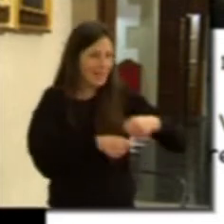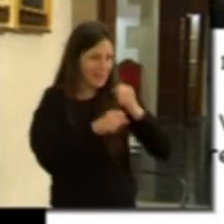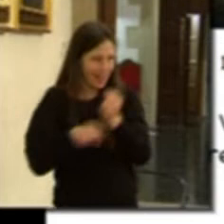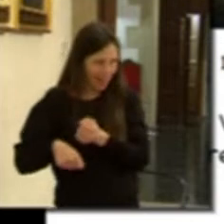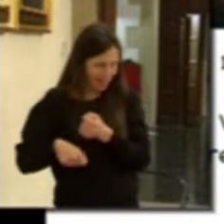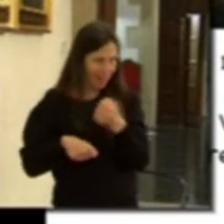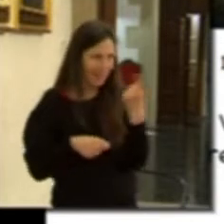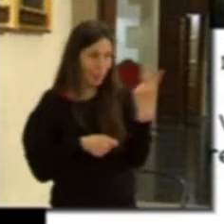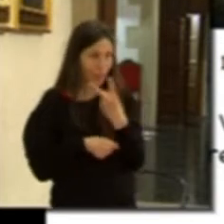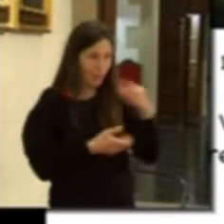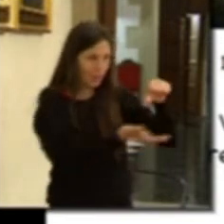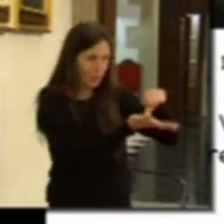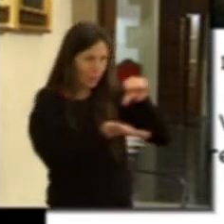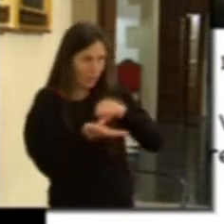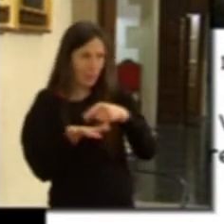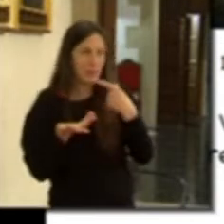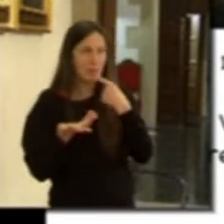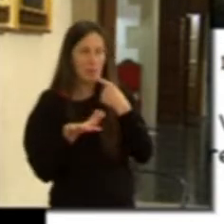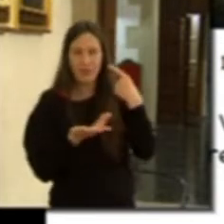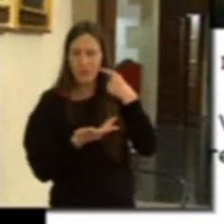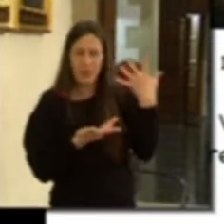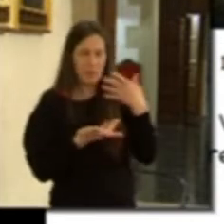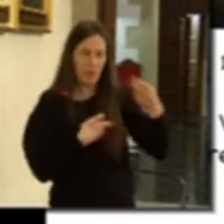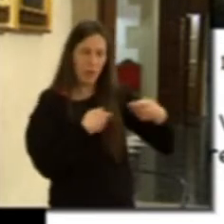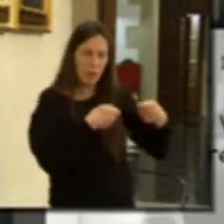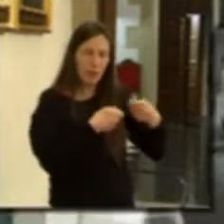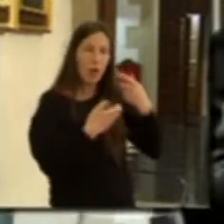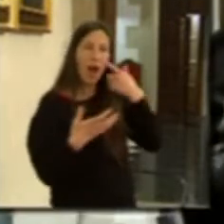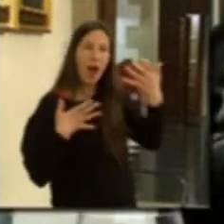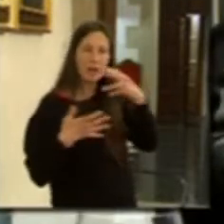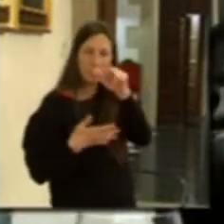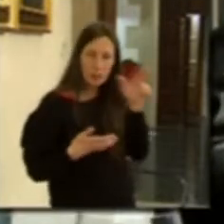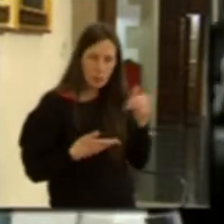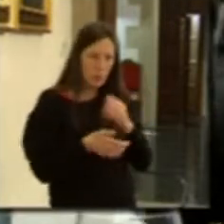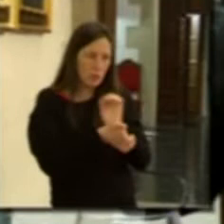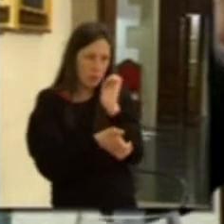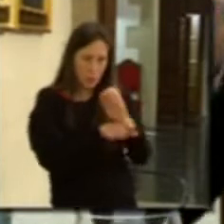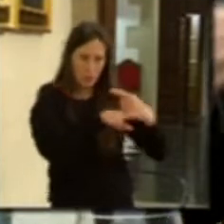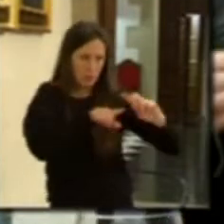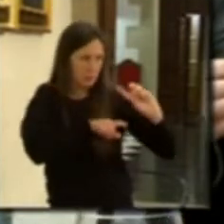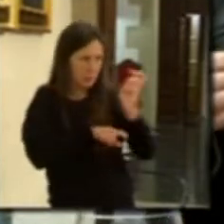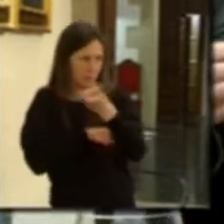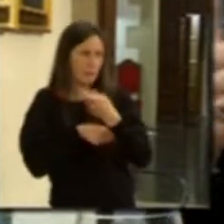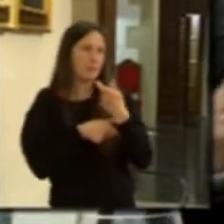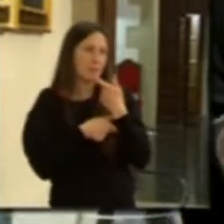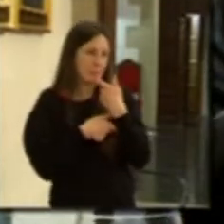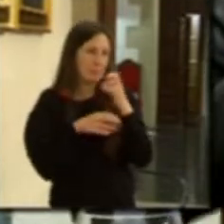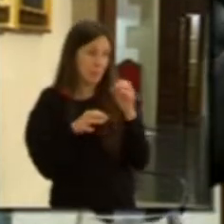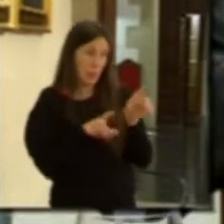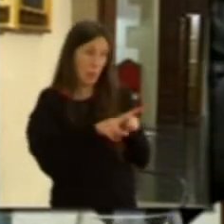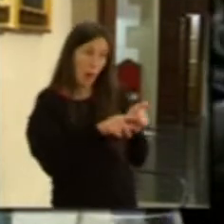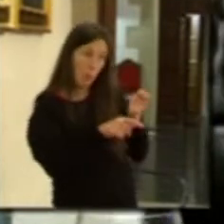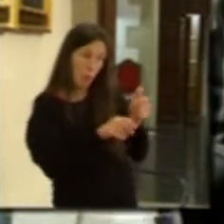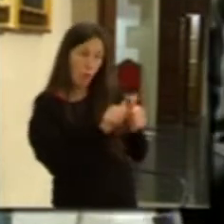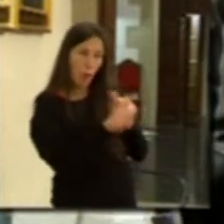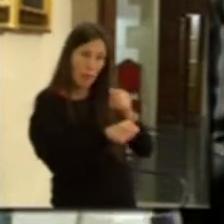grans ciutats amb el comerç, amb l'art, amb la creativitat, i que eren les que, com havien fet les ciutats romanes,